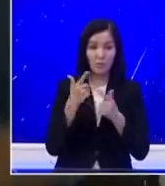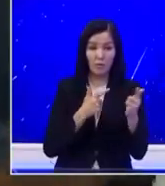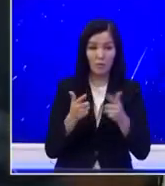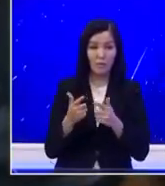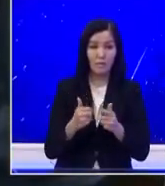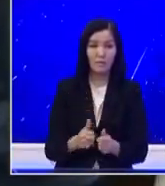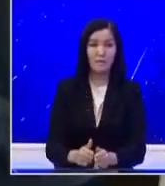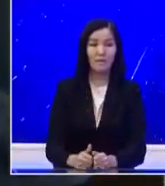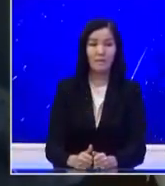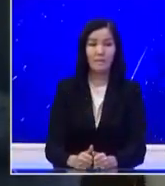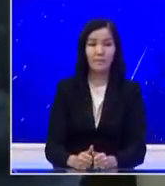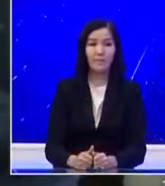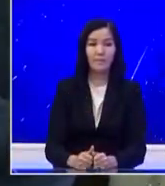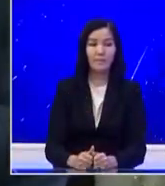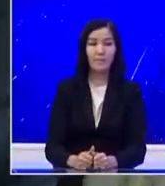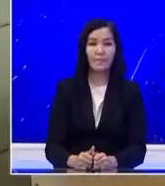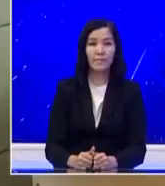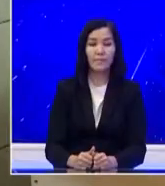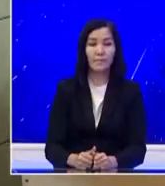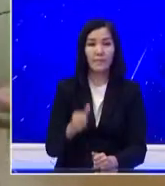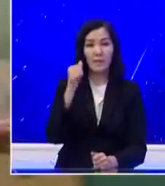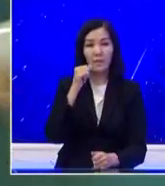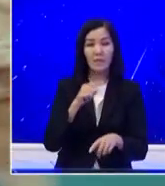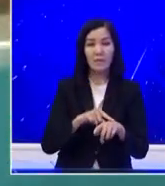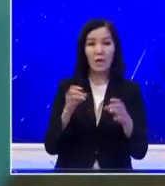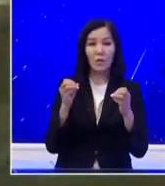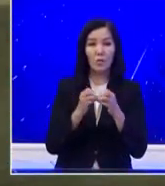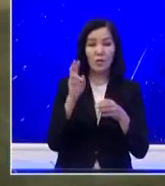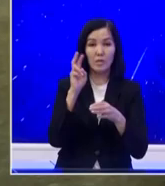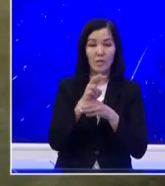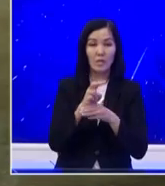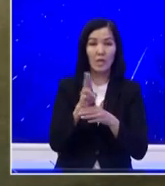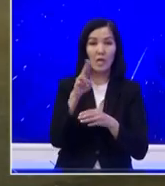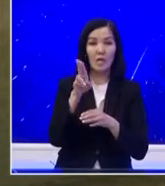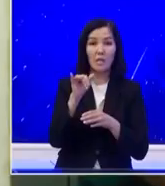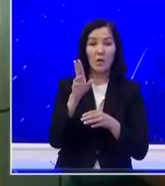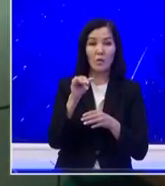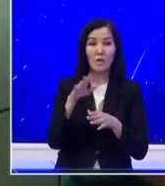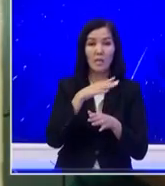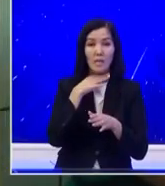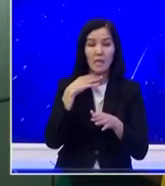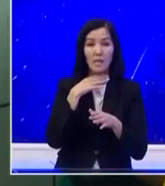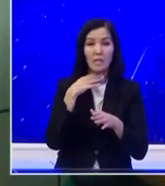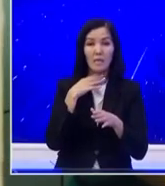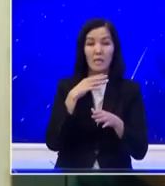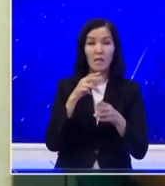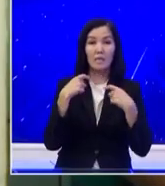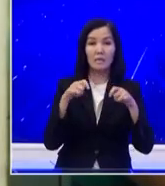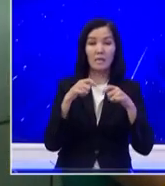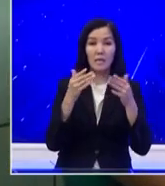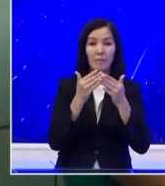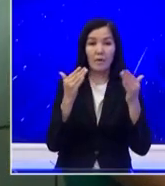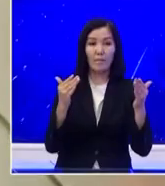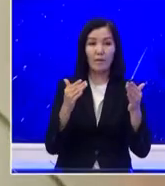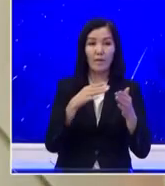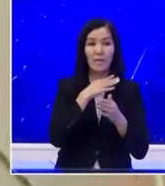Вот эти все легальные. Ерте сағат онда келесіз. Тазалық мамандары Дәулет сауда базарындағы ет сататын павильонға да барды. Мына жігіт